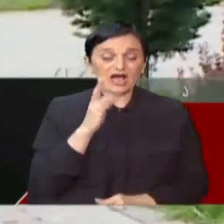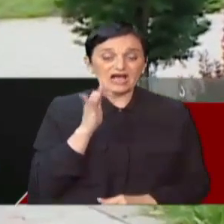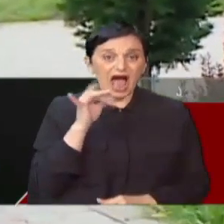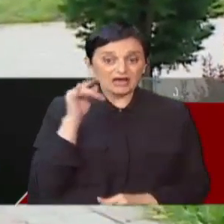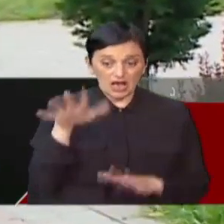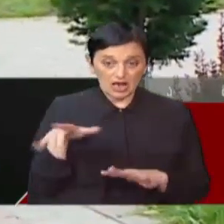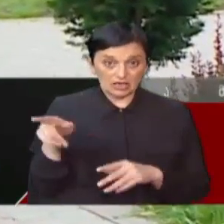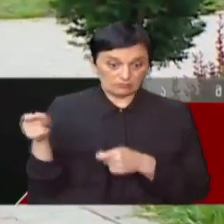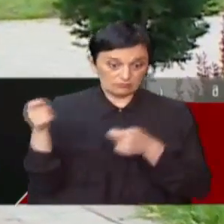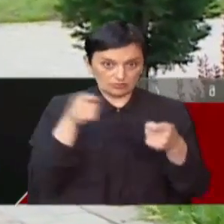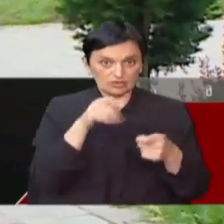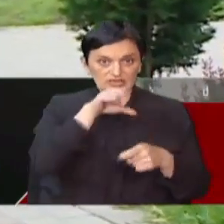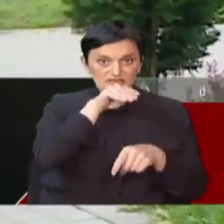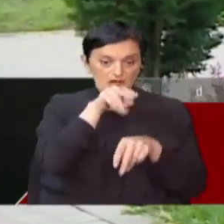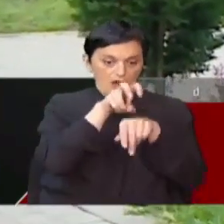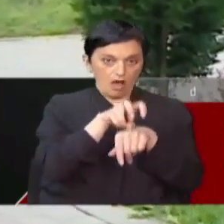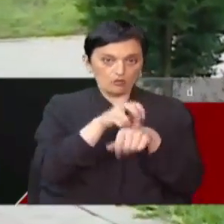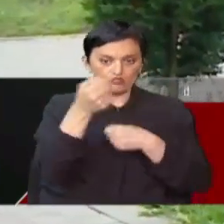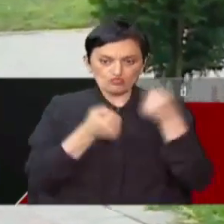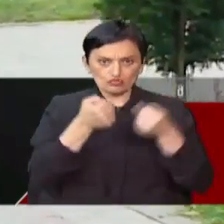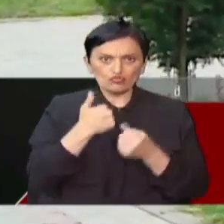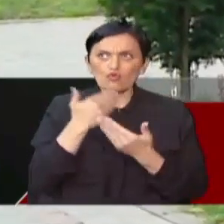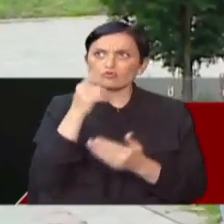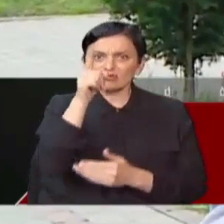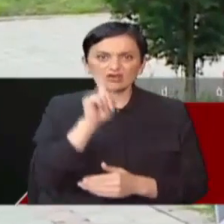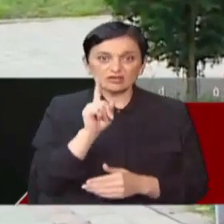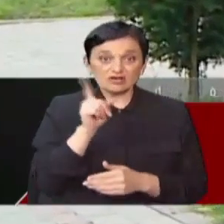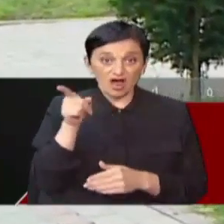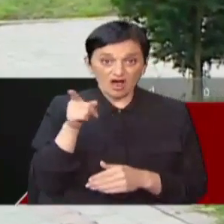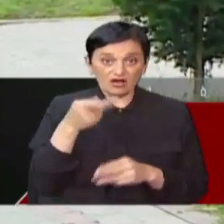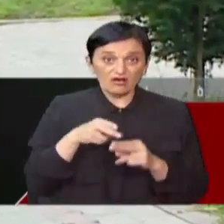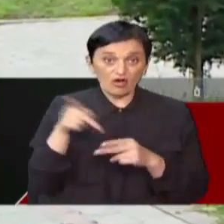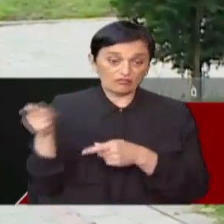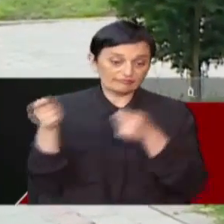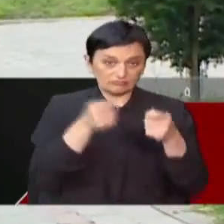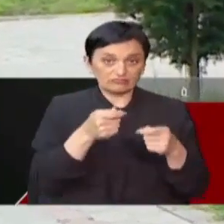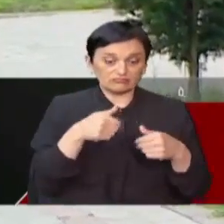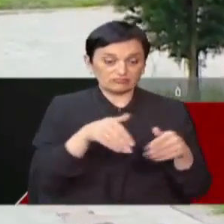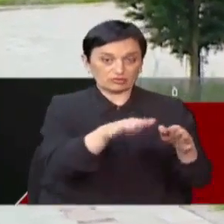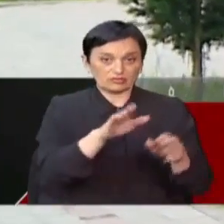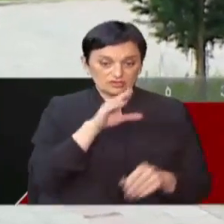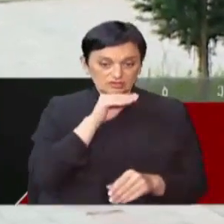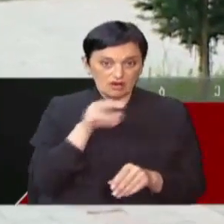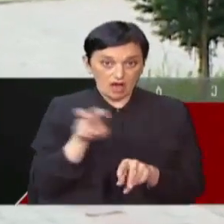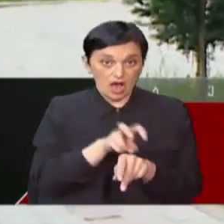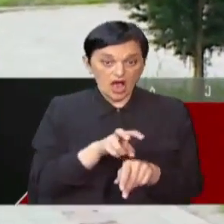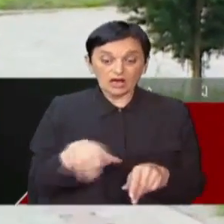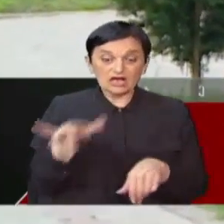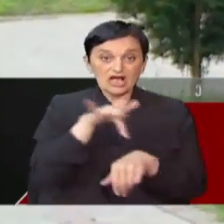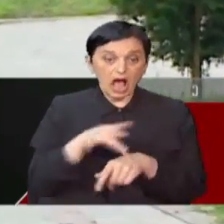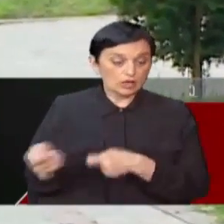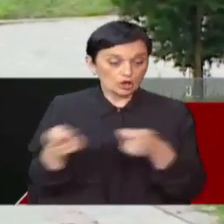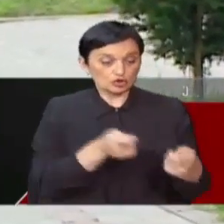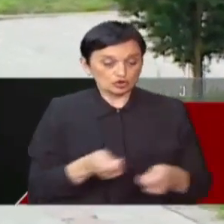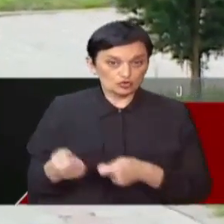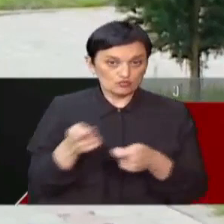იჯდა ძაღლი. ძღოს ვთქარი, ეს არ არის მეტი, ქარელშიო დაბისას გაუმატანეს. ესე იგი, ქალაქში მოყავთ